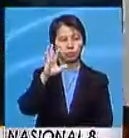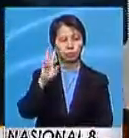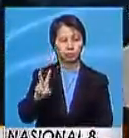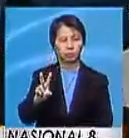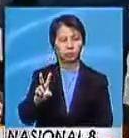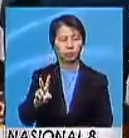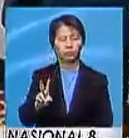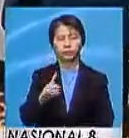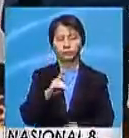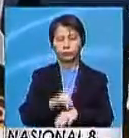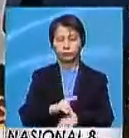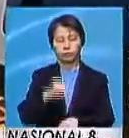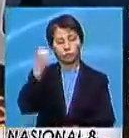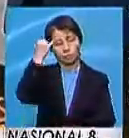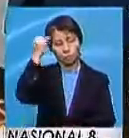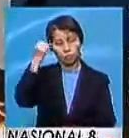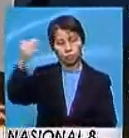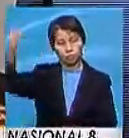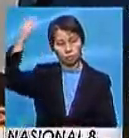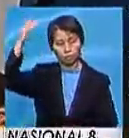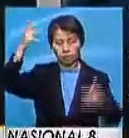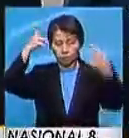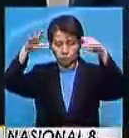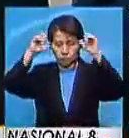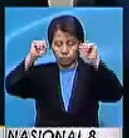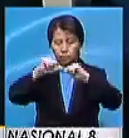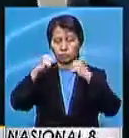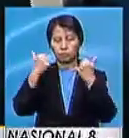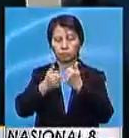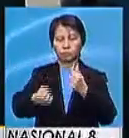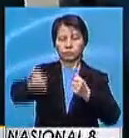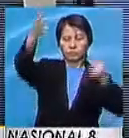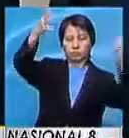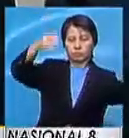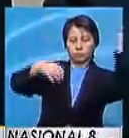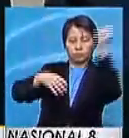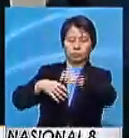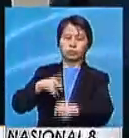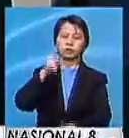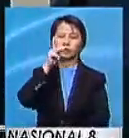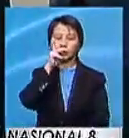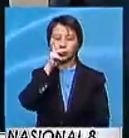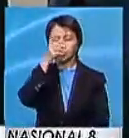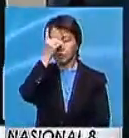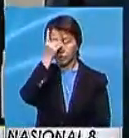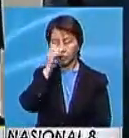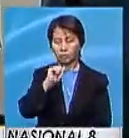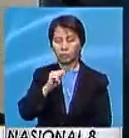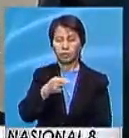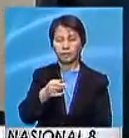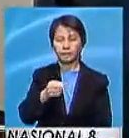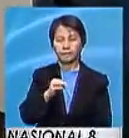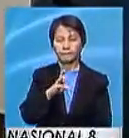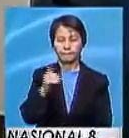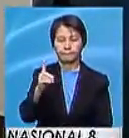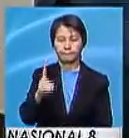1992 diilhamkan oleh bekas Presiden Persatuan Squash Kedah, Allahyarham Dato' Ahmad Basri